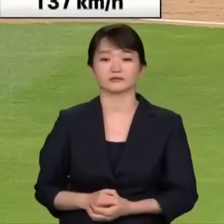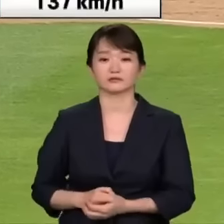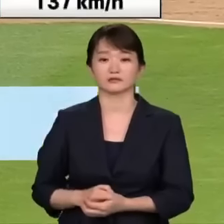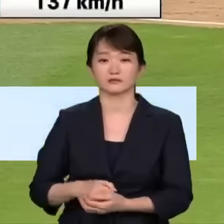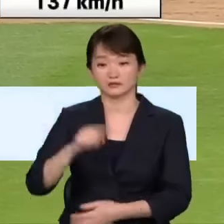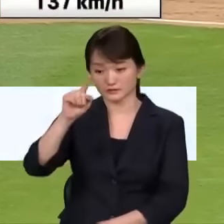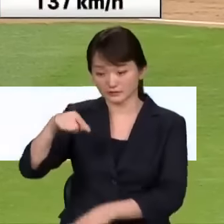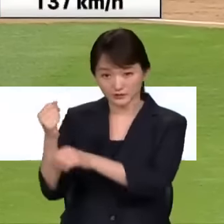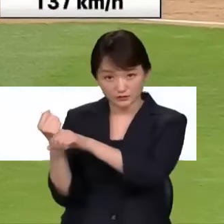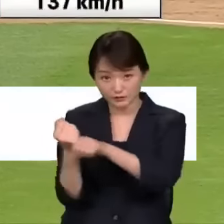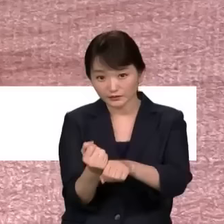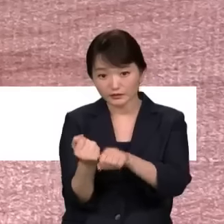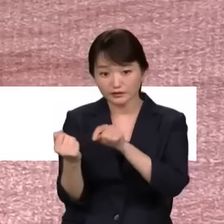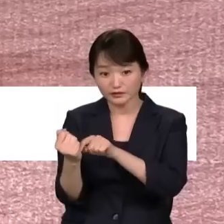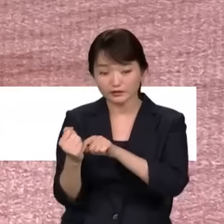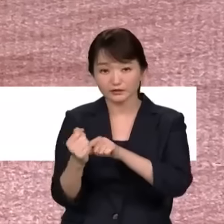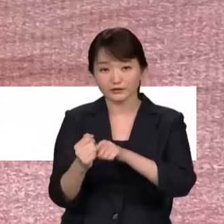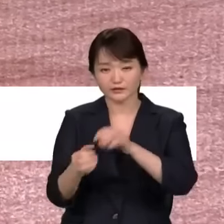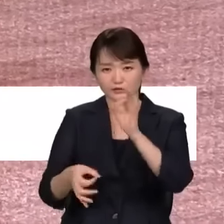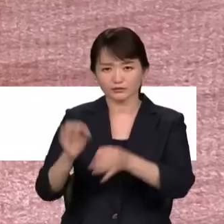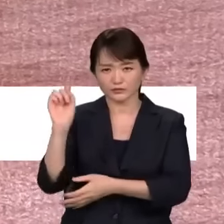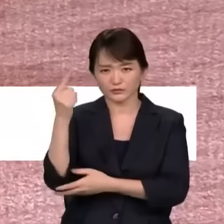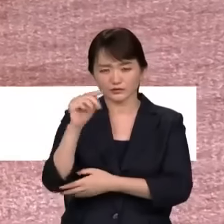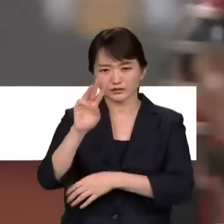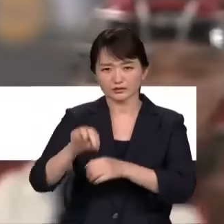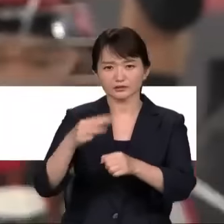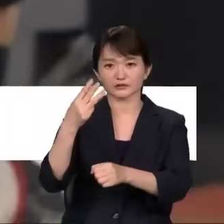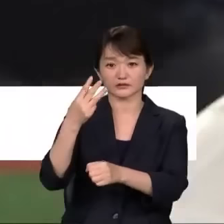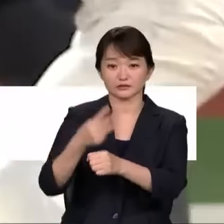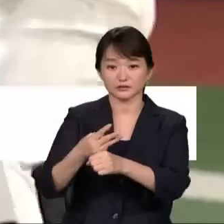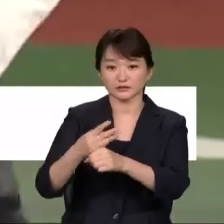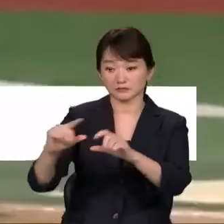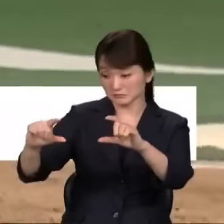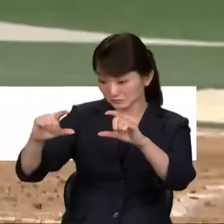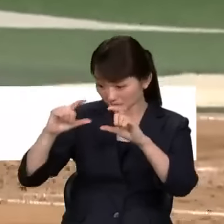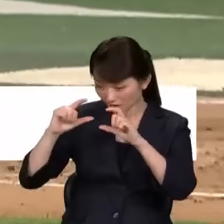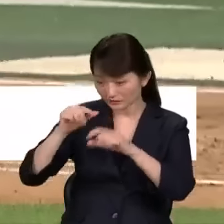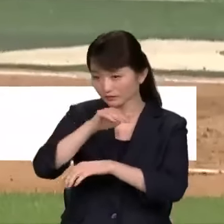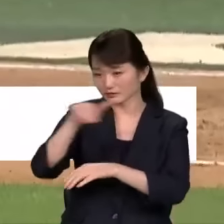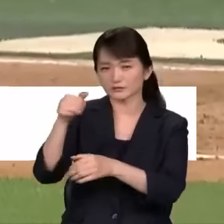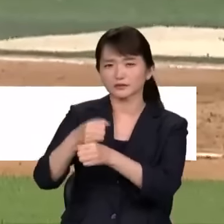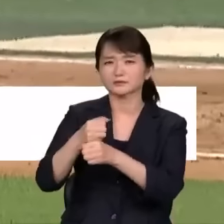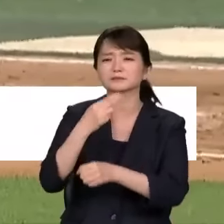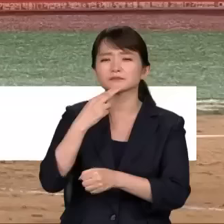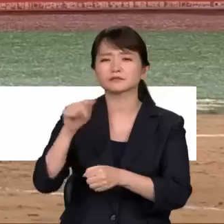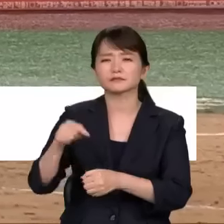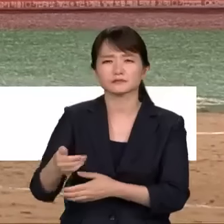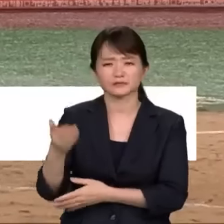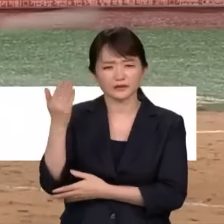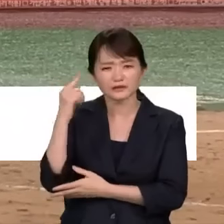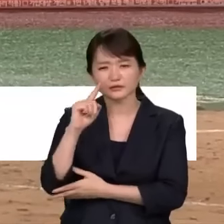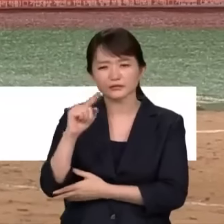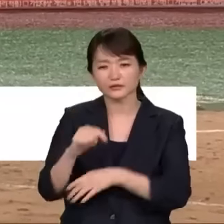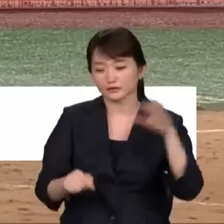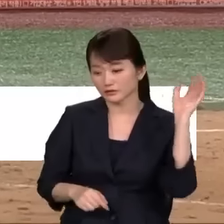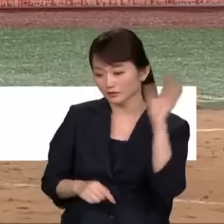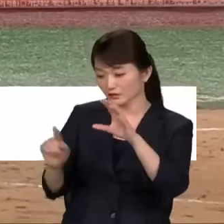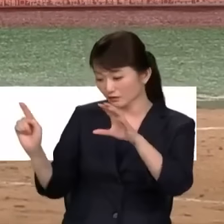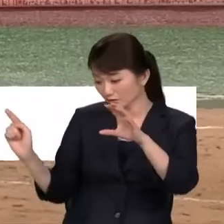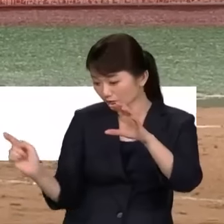스윙의 경우 프로야구 43년 역사 속에서 한 번도 판정 기준이 만들어진 적 없습니다. 관례적으로 방망이가